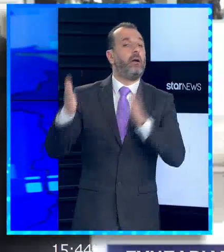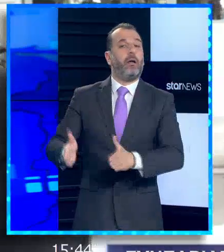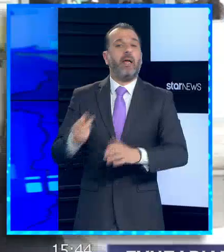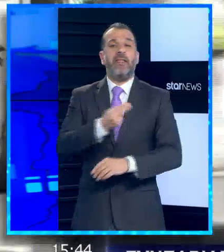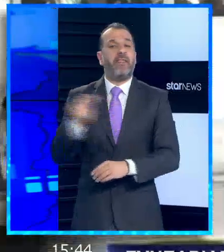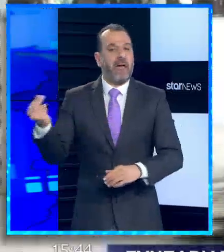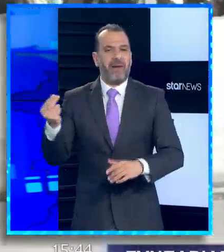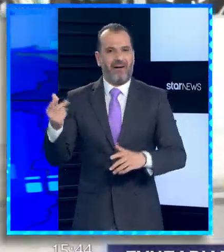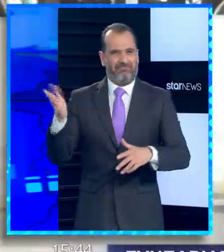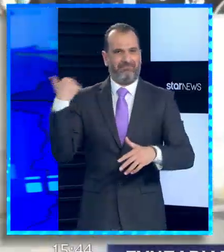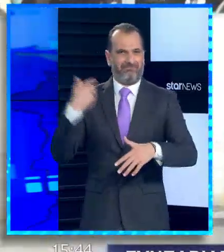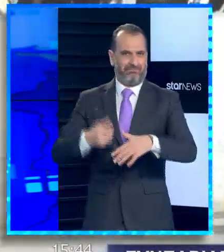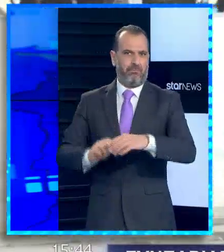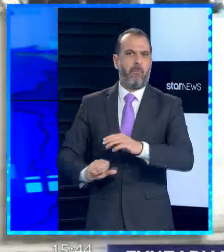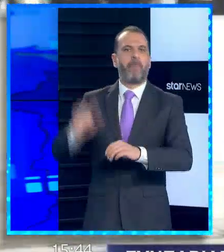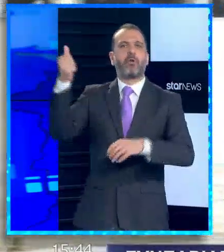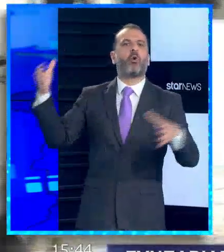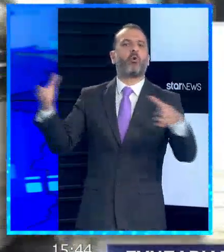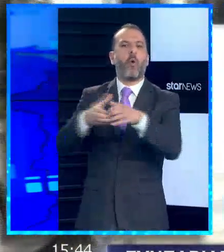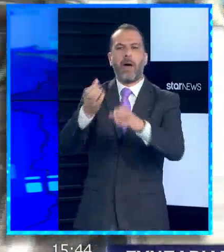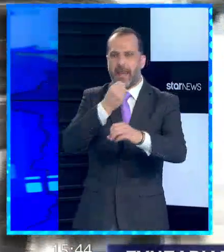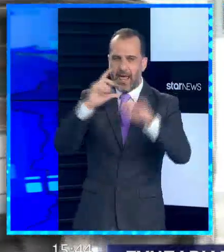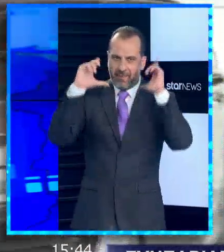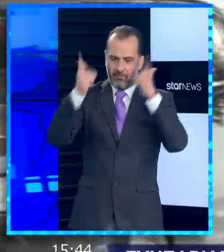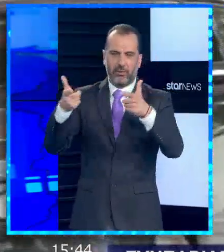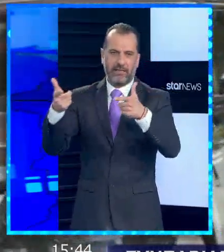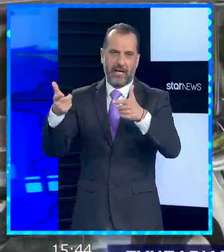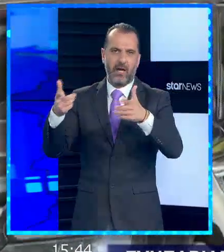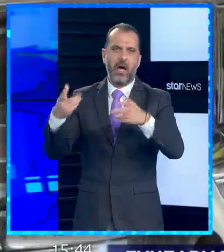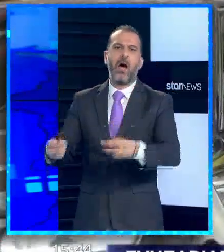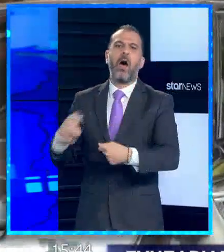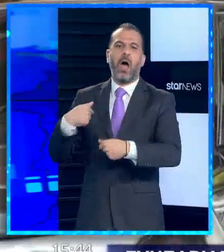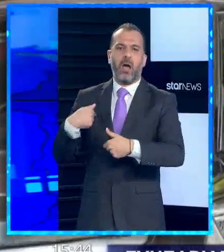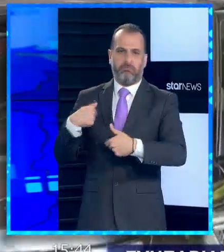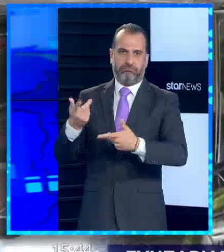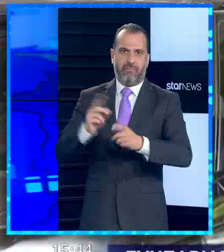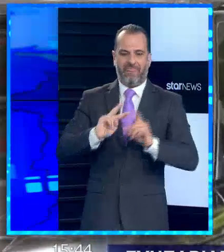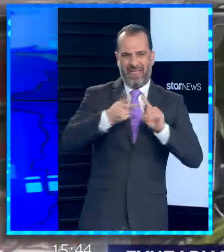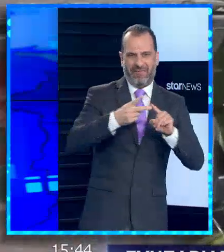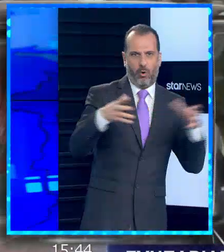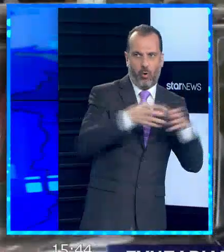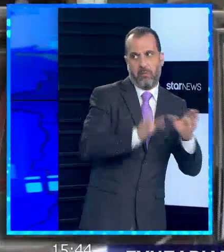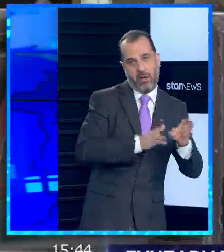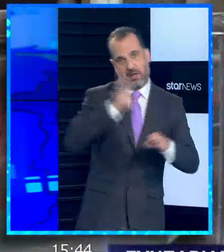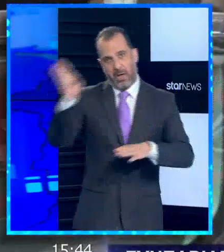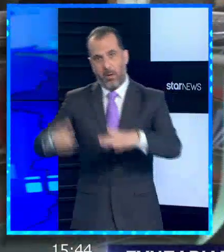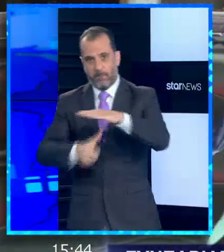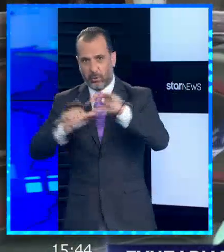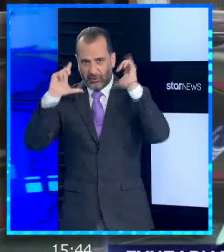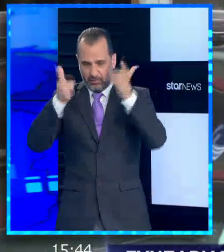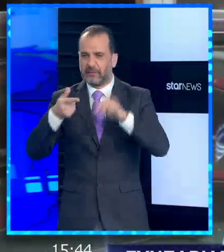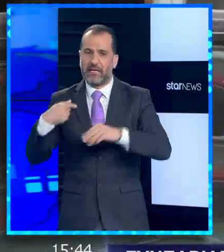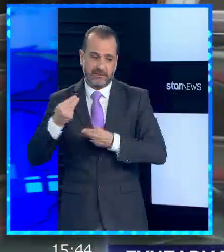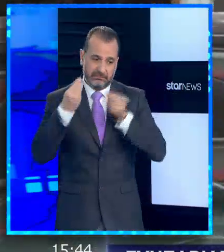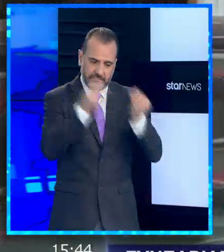διερευνητικής εντολής, πώς θεσμικά θα την πάρει ο Αλέξης Τσίπρας και θα την παραδώσει άμεσα. Αναμένοντας βέβαια την ενημέρωση,